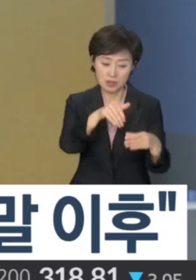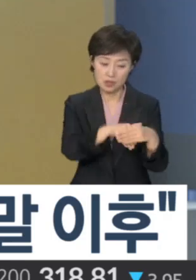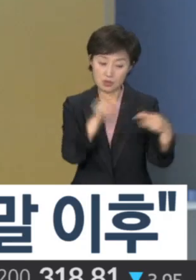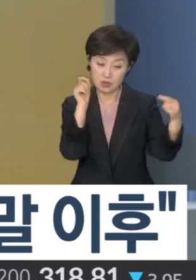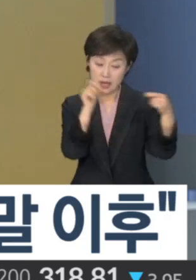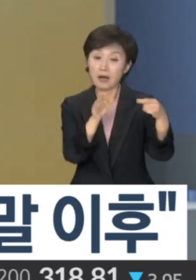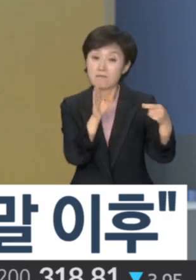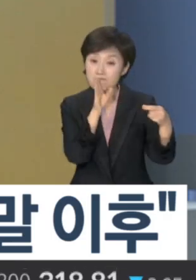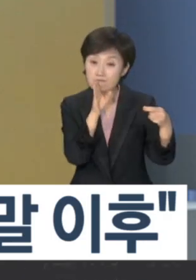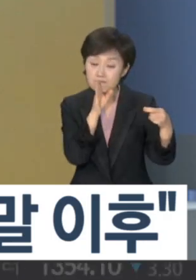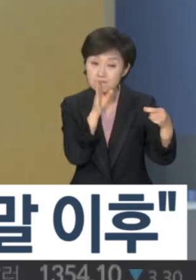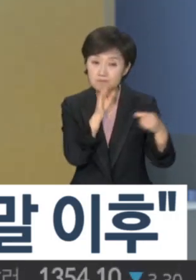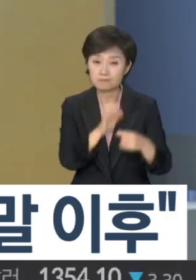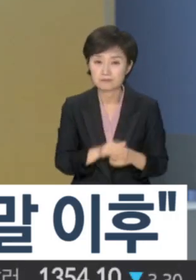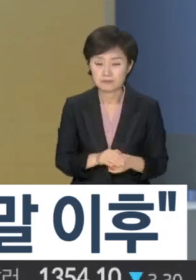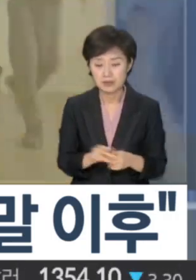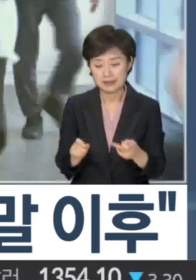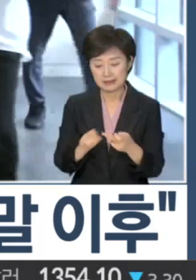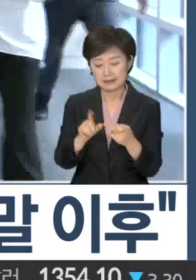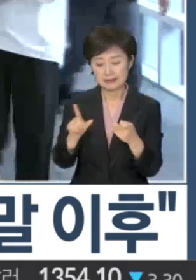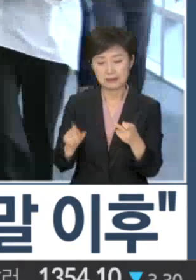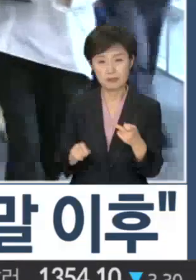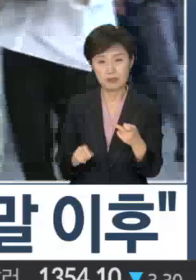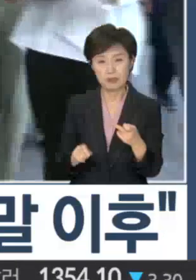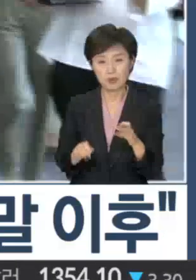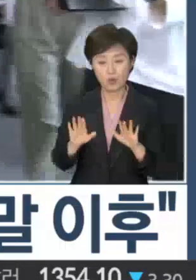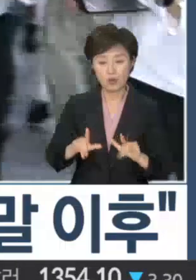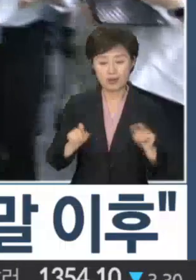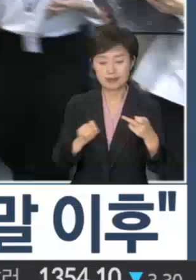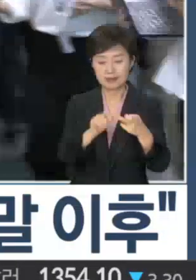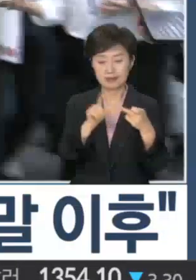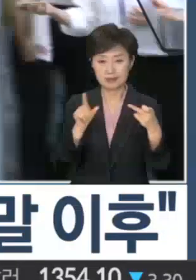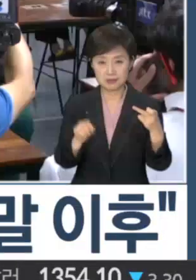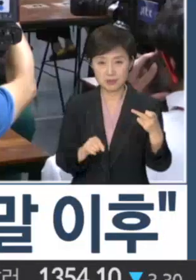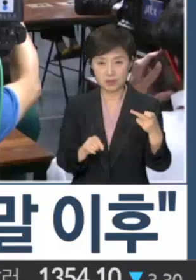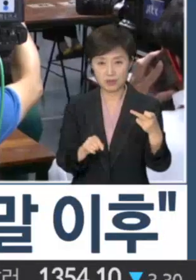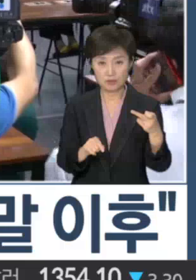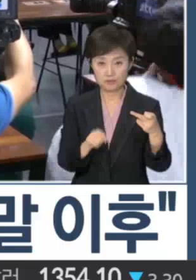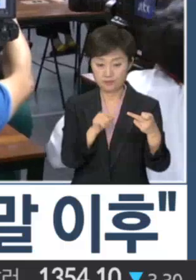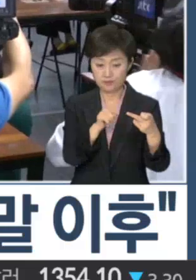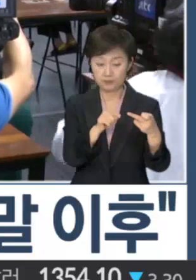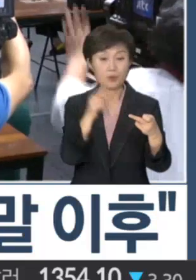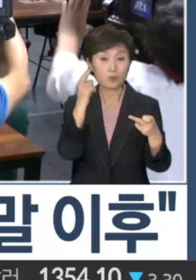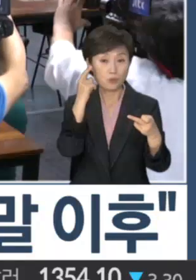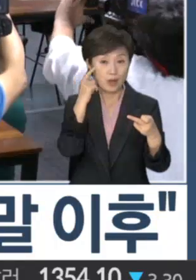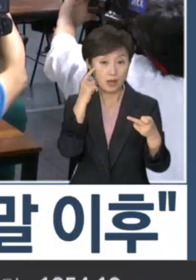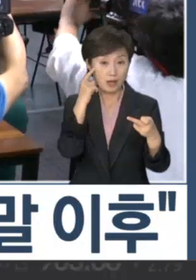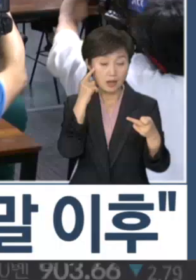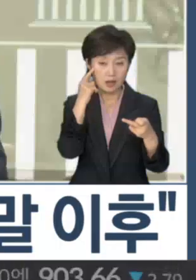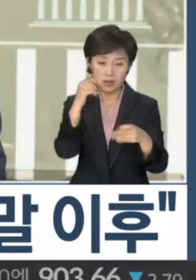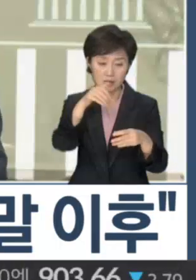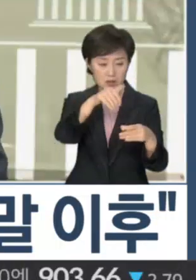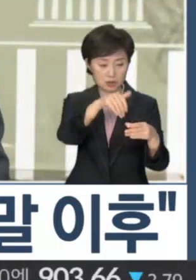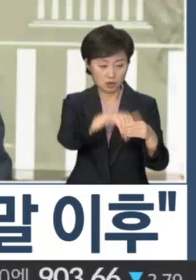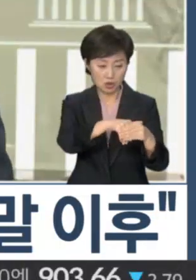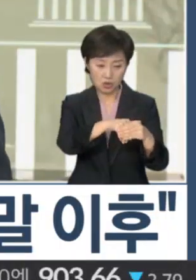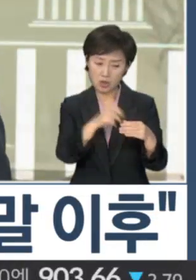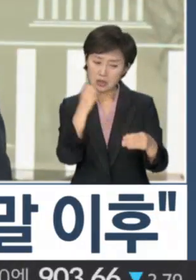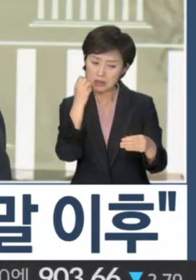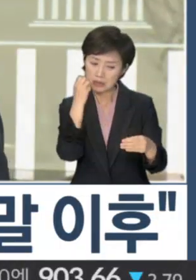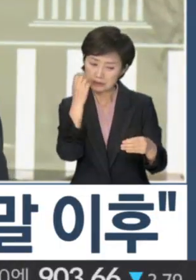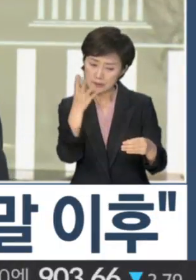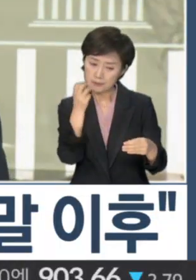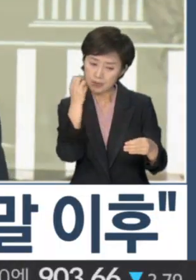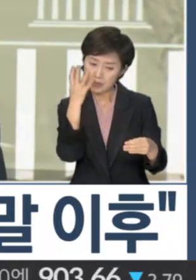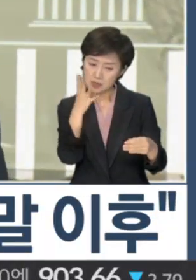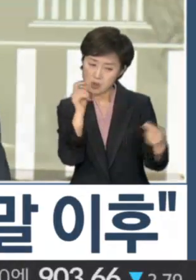남지 않았기 때문에 12월이라고 하는 시기를 정해놓은 건 이제 총선을 한 3개월, 4개월